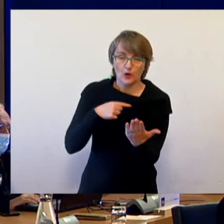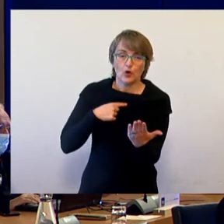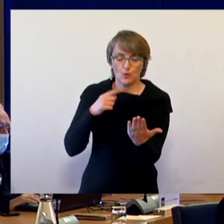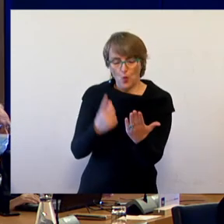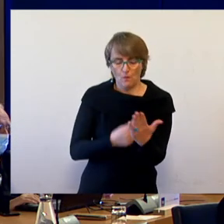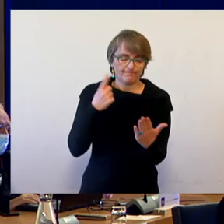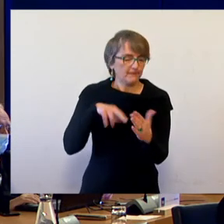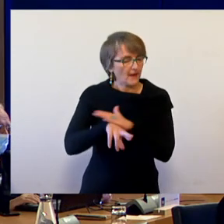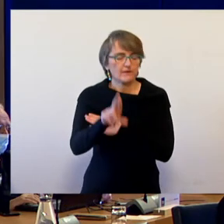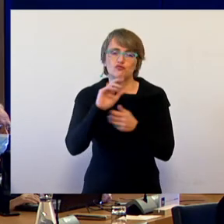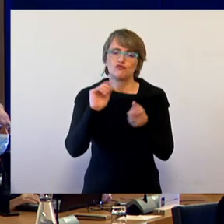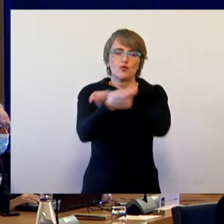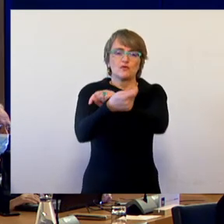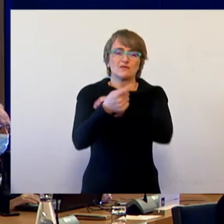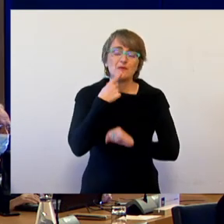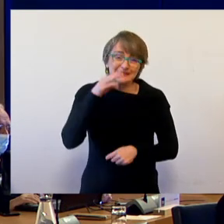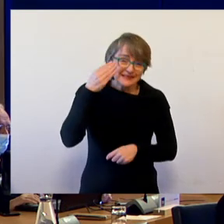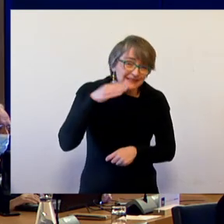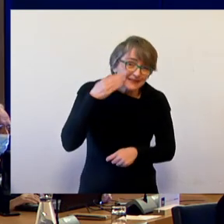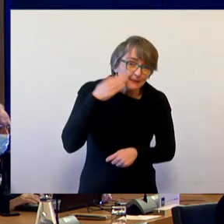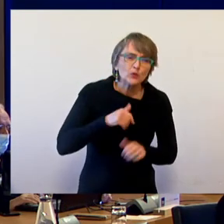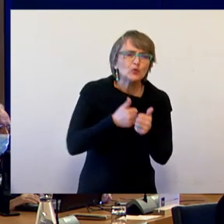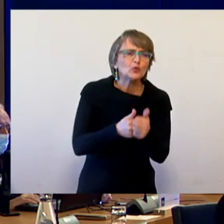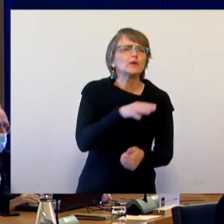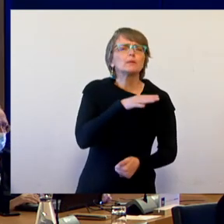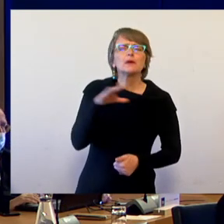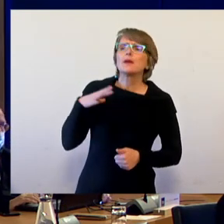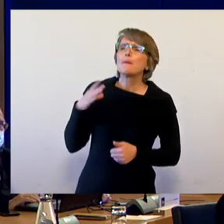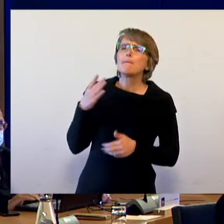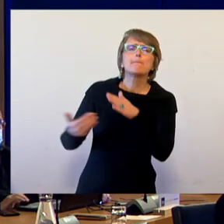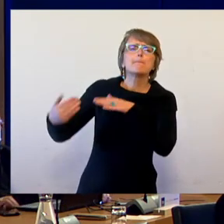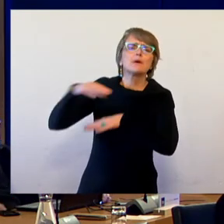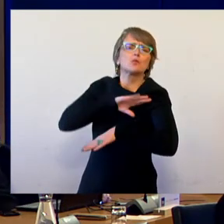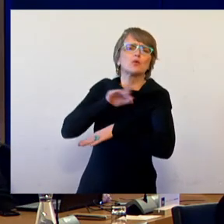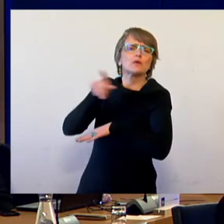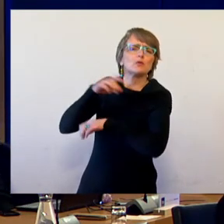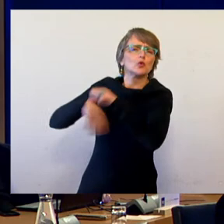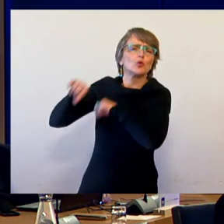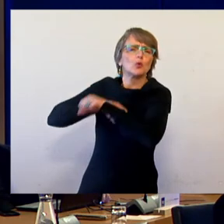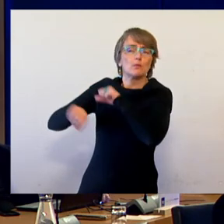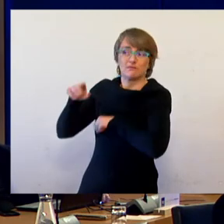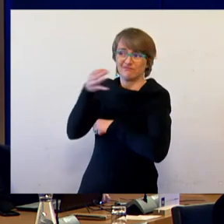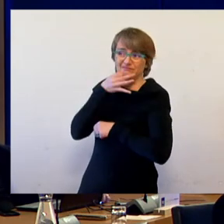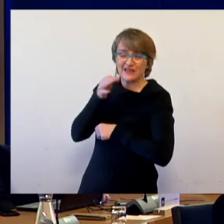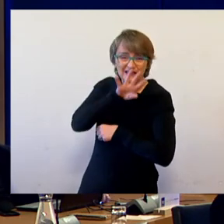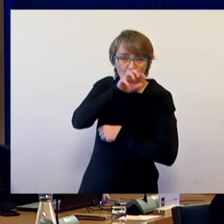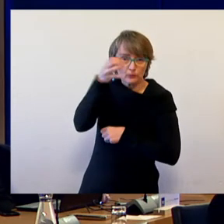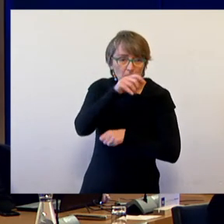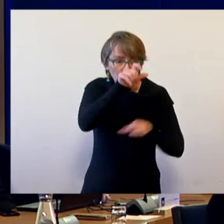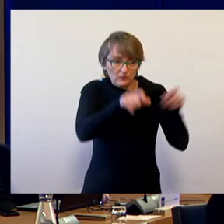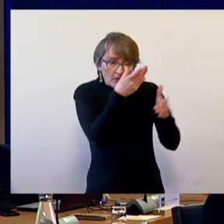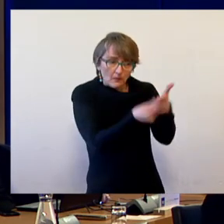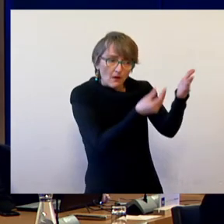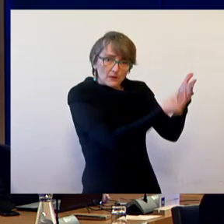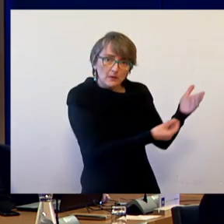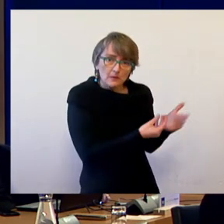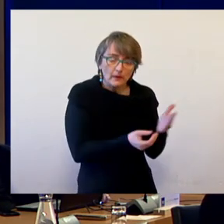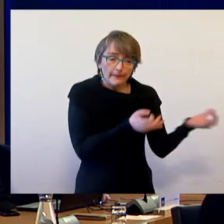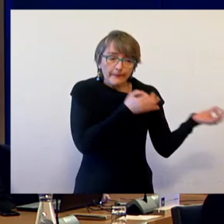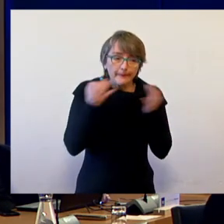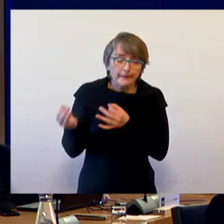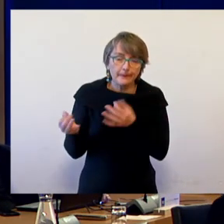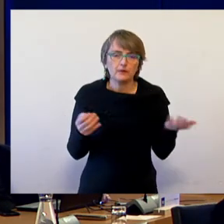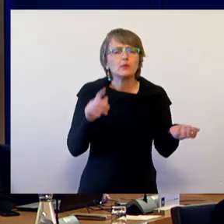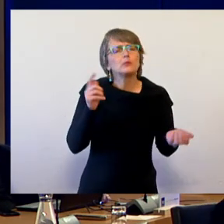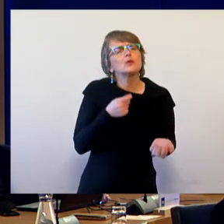des ATSEM qui sont absentes, hein, selon les dires de Madame Domoncos, hein, je ne fais que reprendre ses propos. Donc, bien sûr qu'on est conscient que la